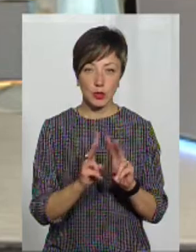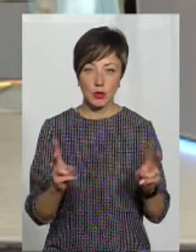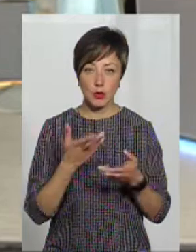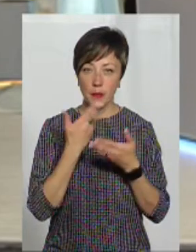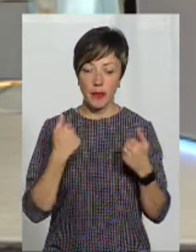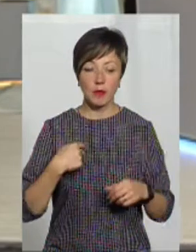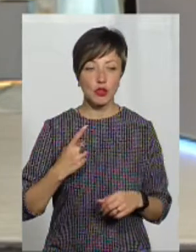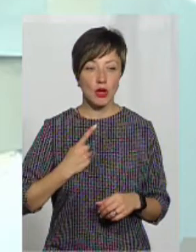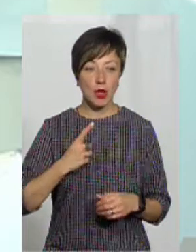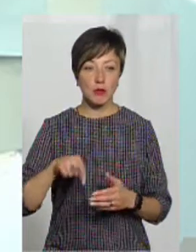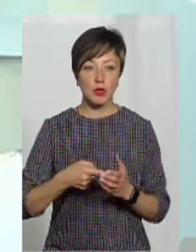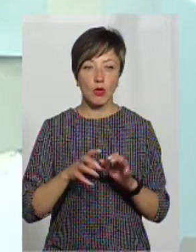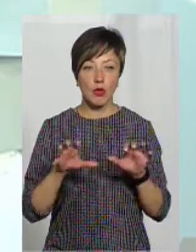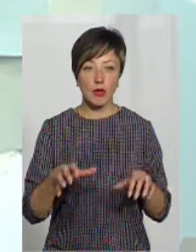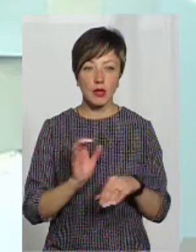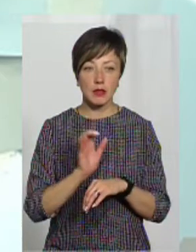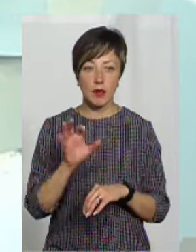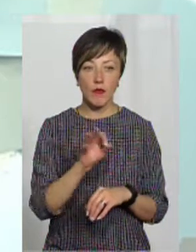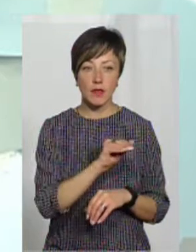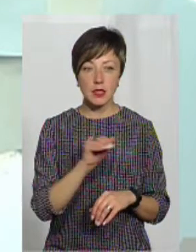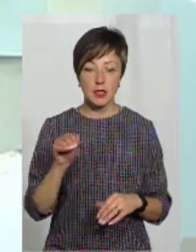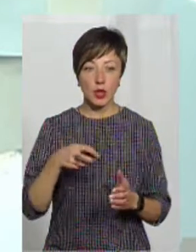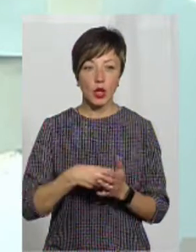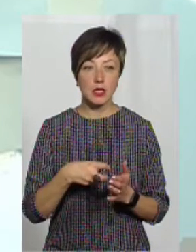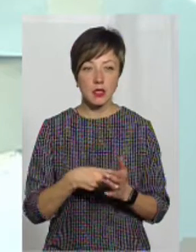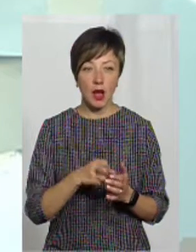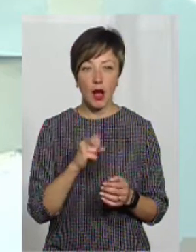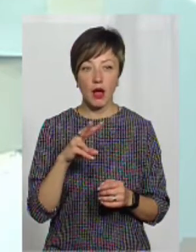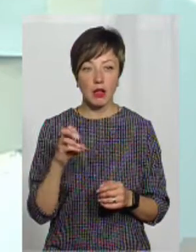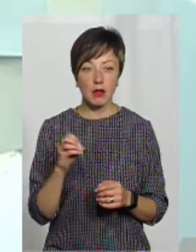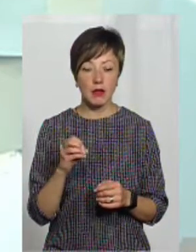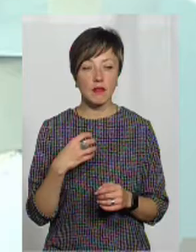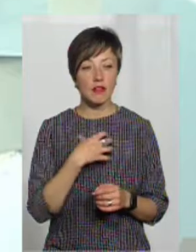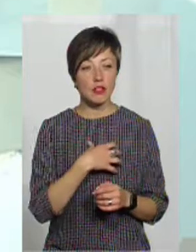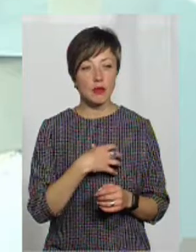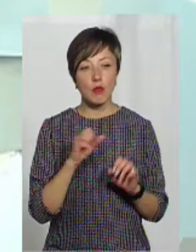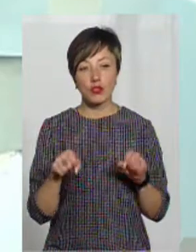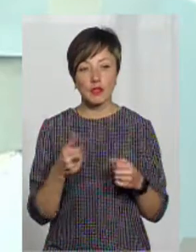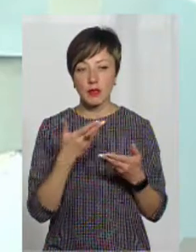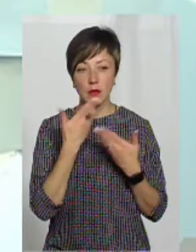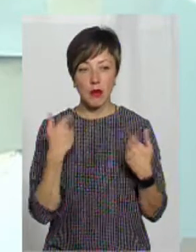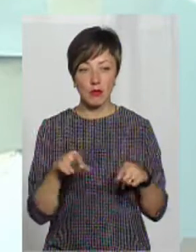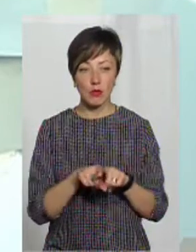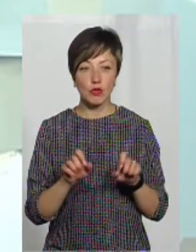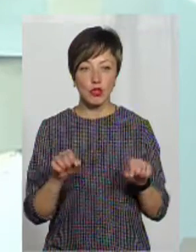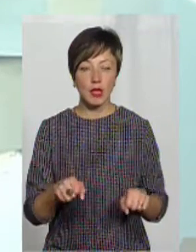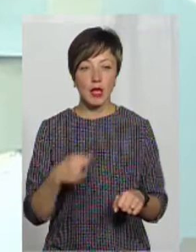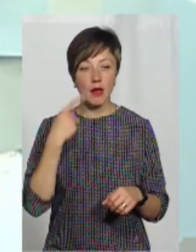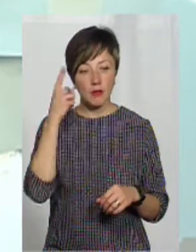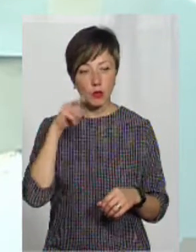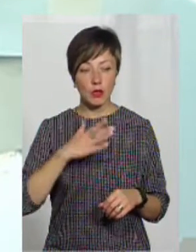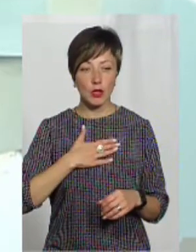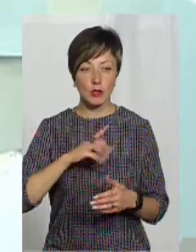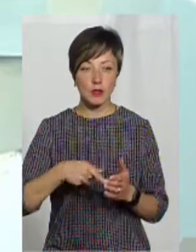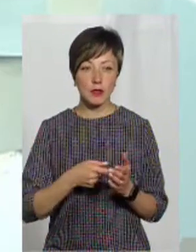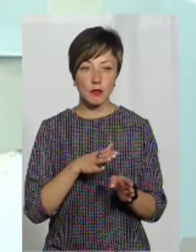прийшов. Ми чекали міського голову, ми надіслали йому офіційного листа. Але, можливо, він не мав такої можливості, тому що, як відомо, в